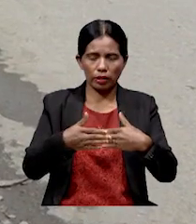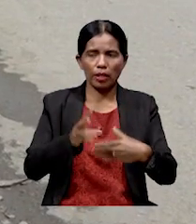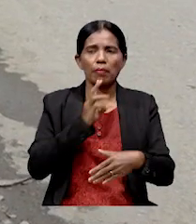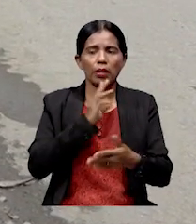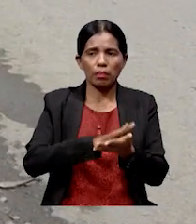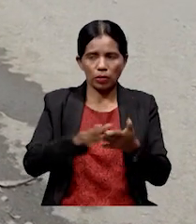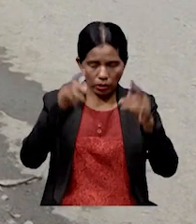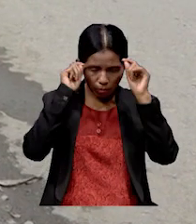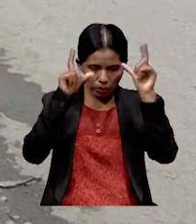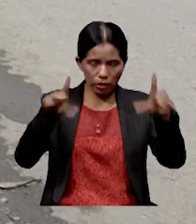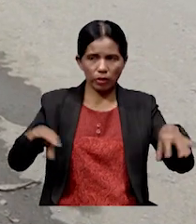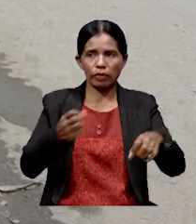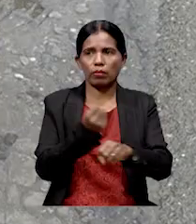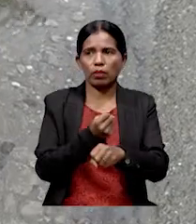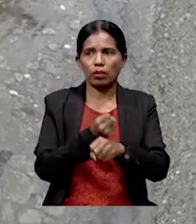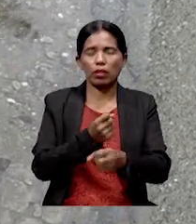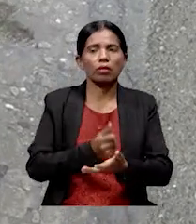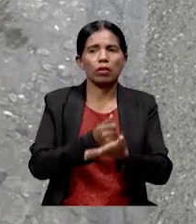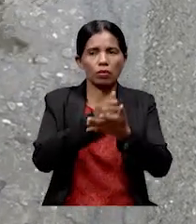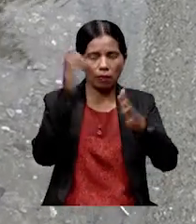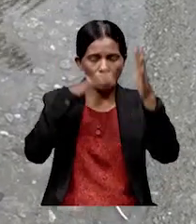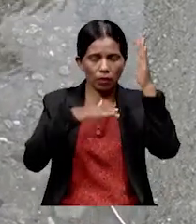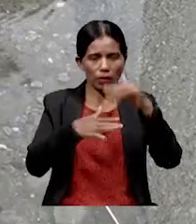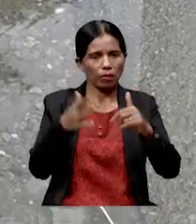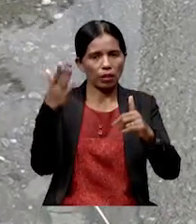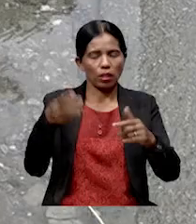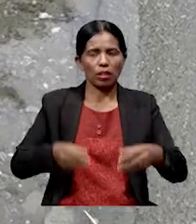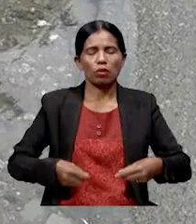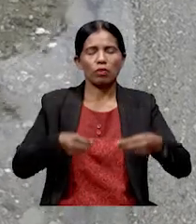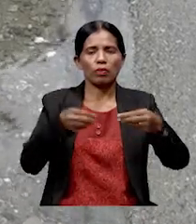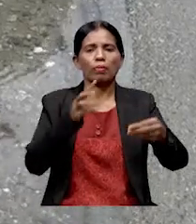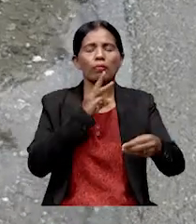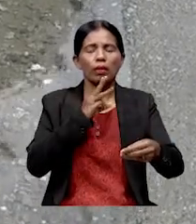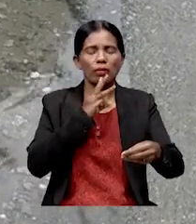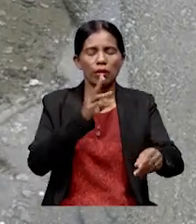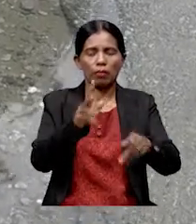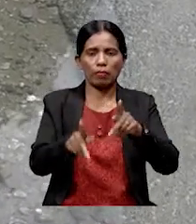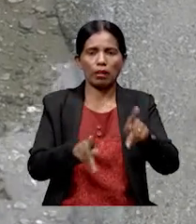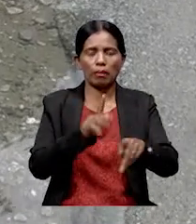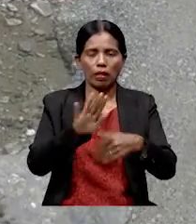Leste se esforço hore resolve problema refere a tu fornece BEMOS ba comunidade.